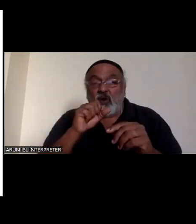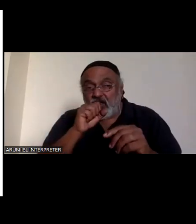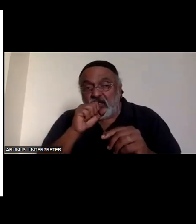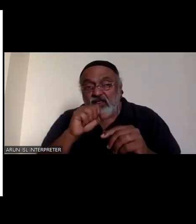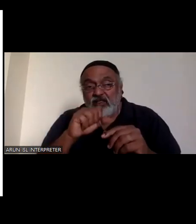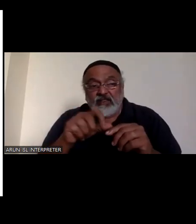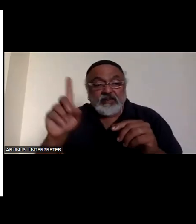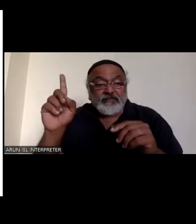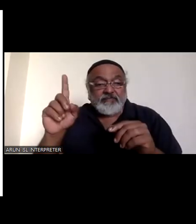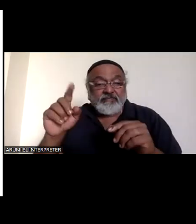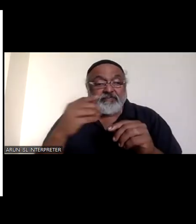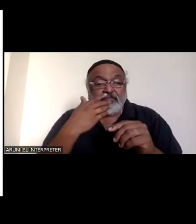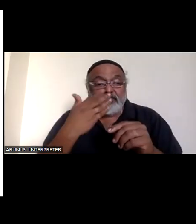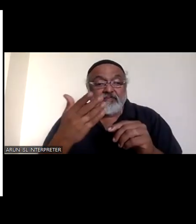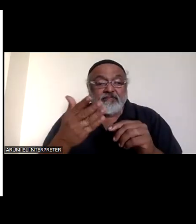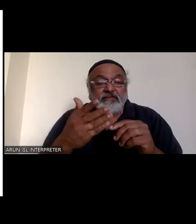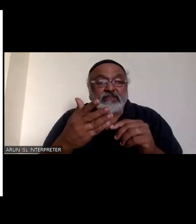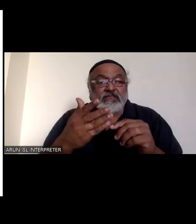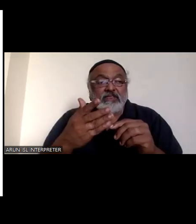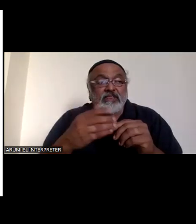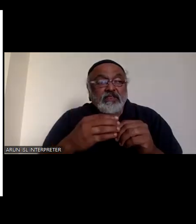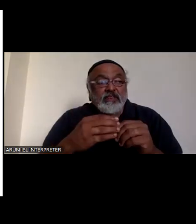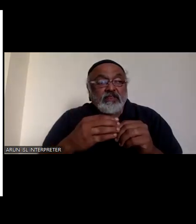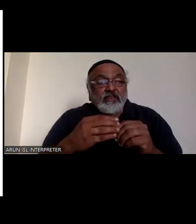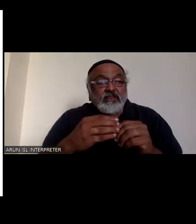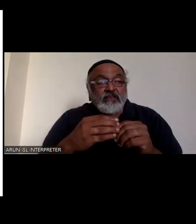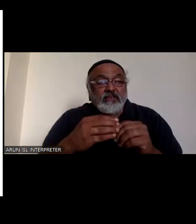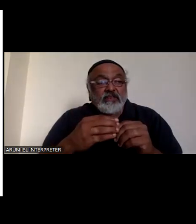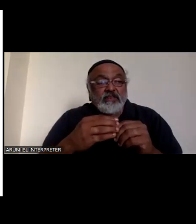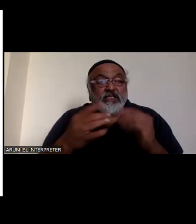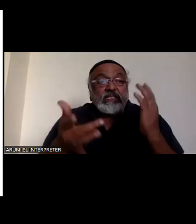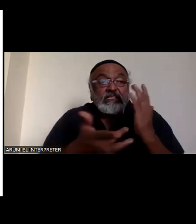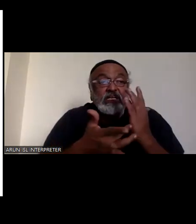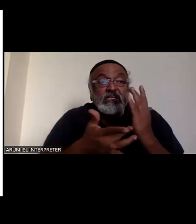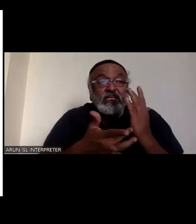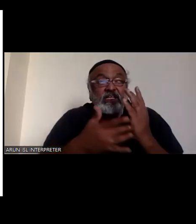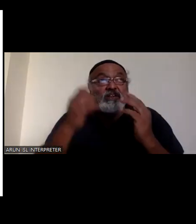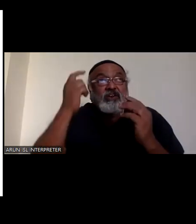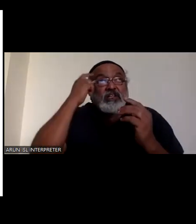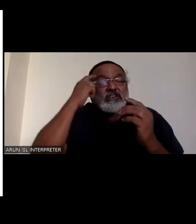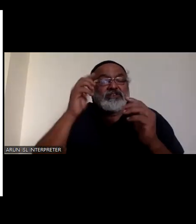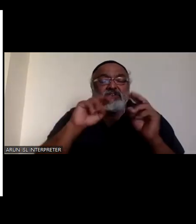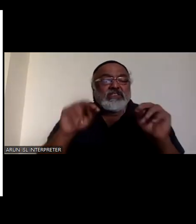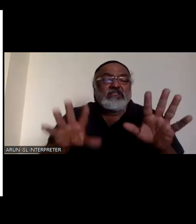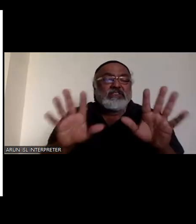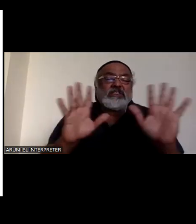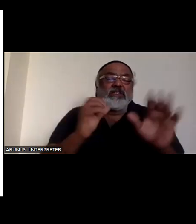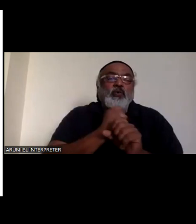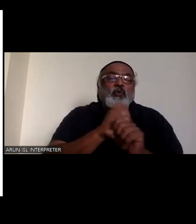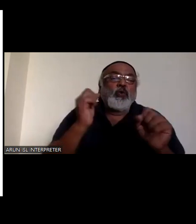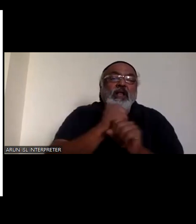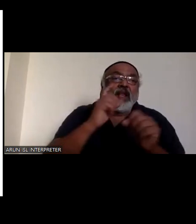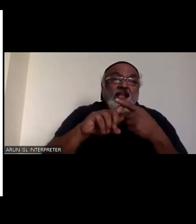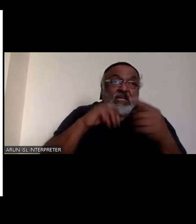प्लेन बताइए, तकनीकी जानकारी में अभी मत जाइए, गूगल वाले जो परिभाषा है उस पे अभी मत